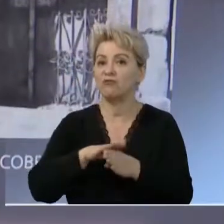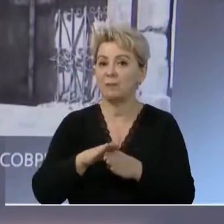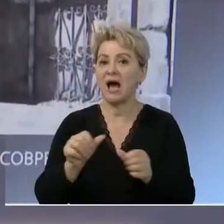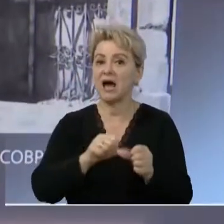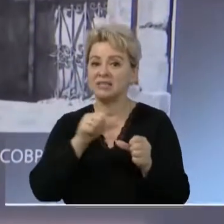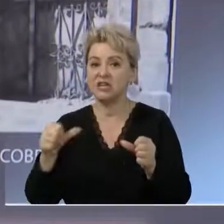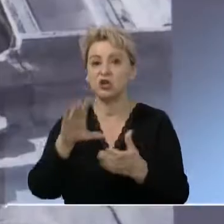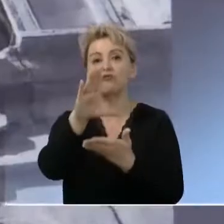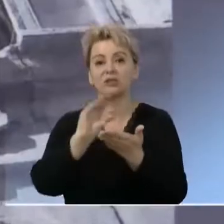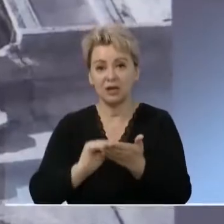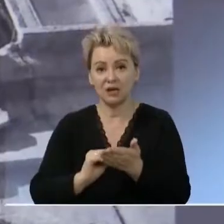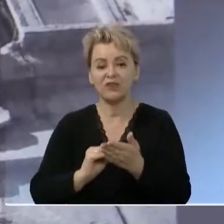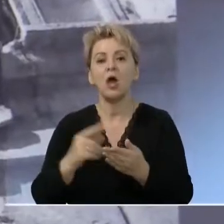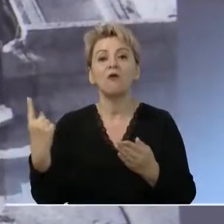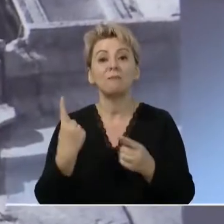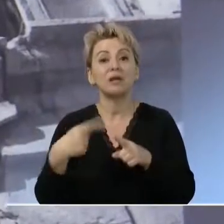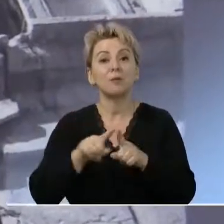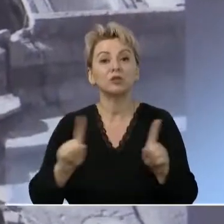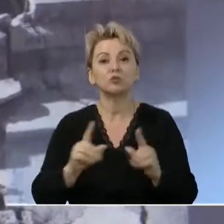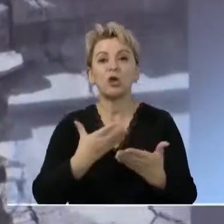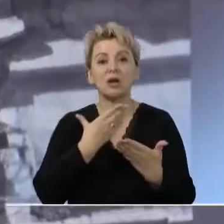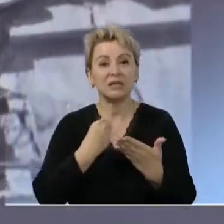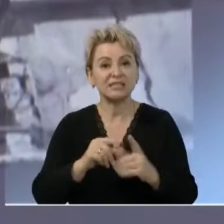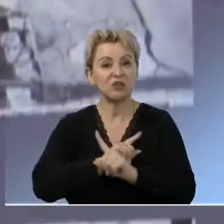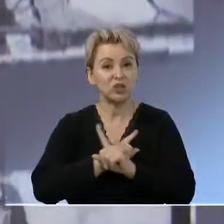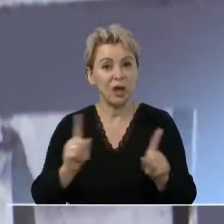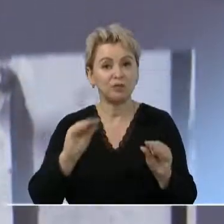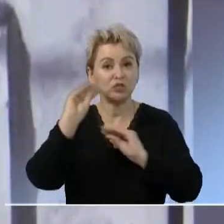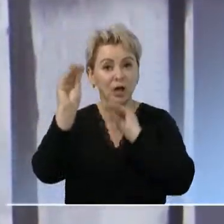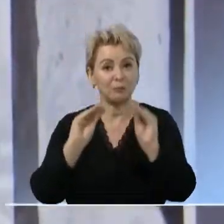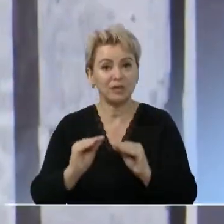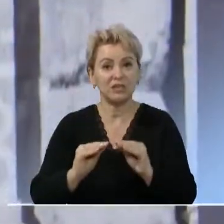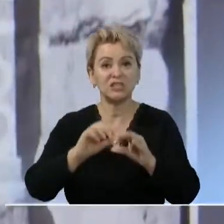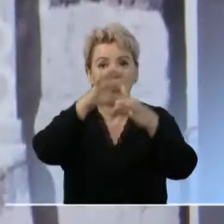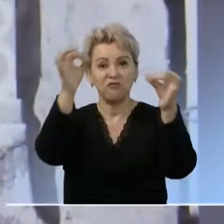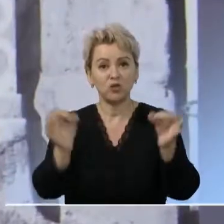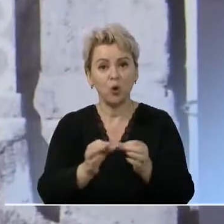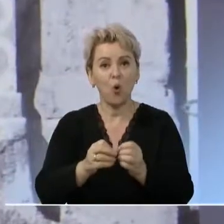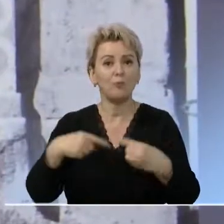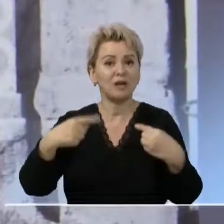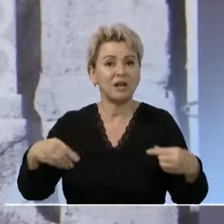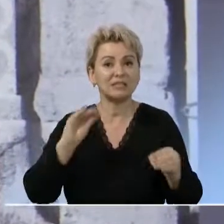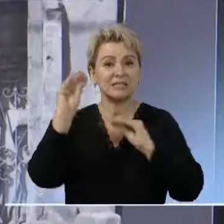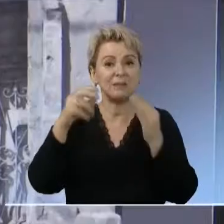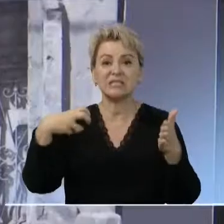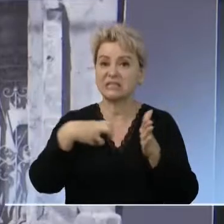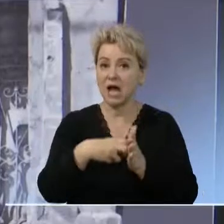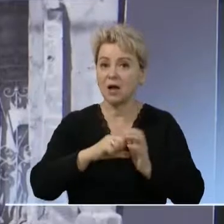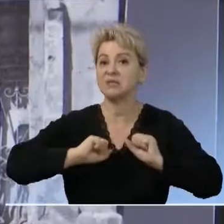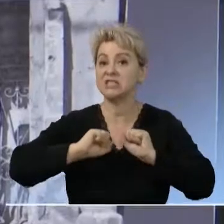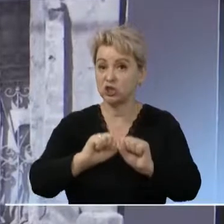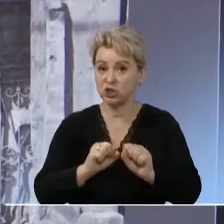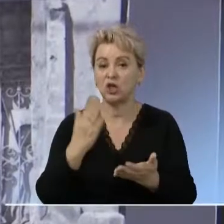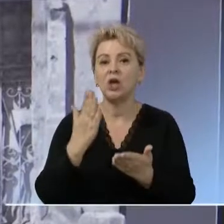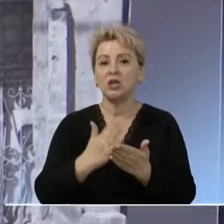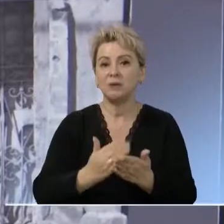отдельной фотопанорамой. Во-первых, потому что красивый, с необычным декором в виде венков, гирлянд, солярными знаками-оберегами. Во-вторых,